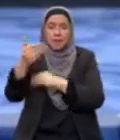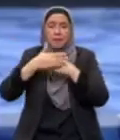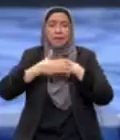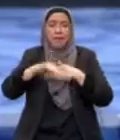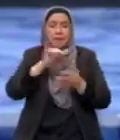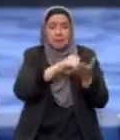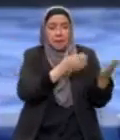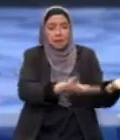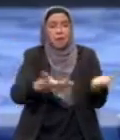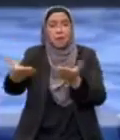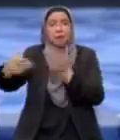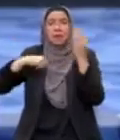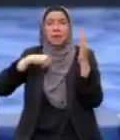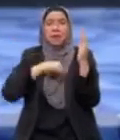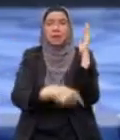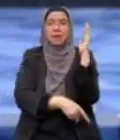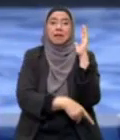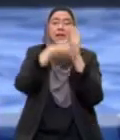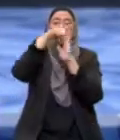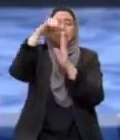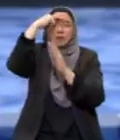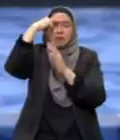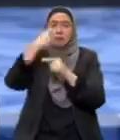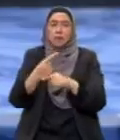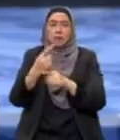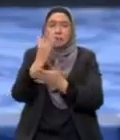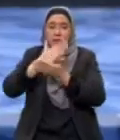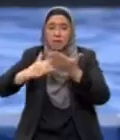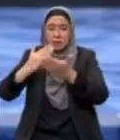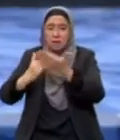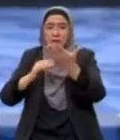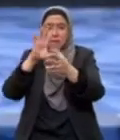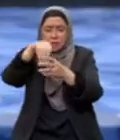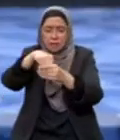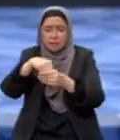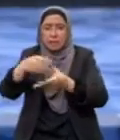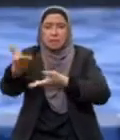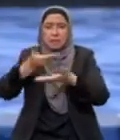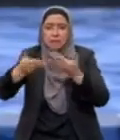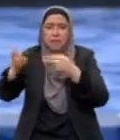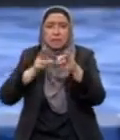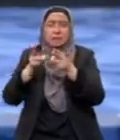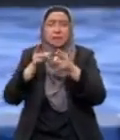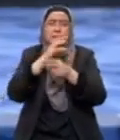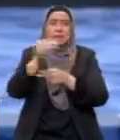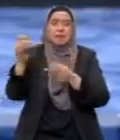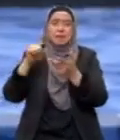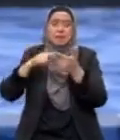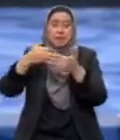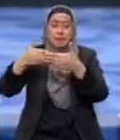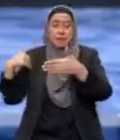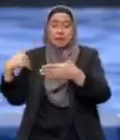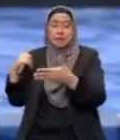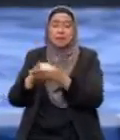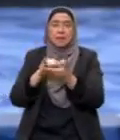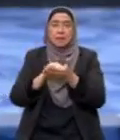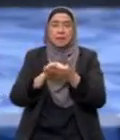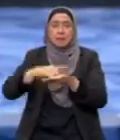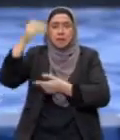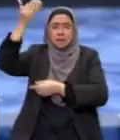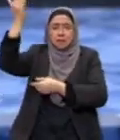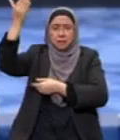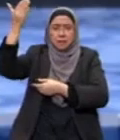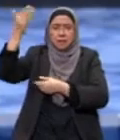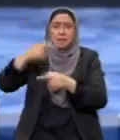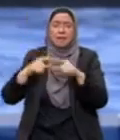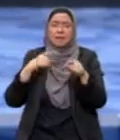urus sebelum undang-undang tu dibawa dipinda dan dibahaskan dan diluluskan dalam sidang parlimen oleh dewan rakyat dan juga dewan